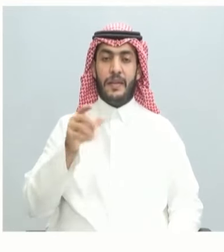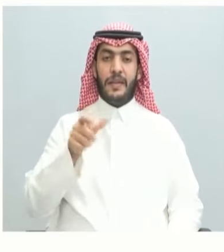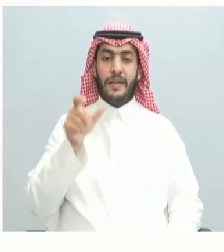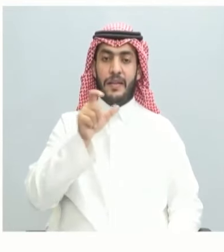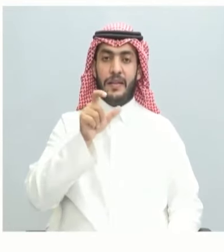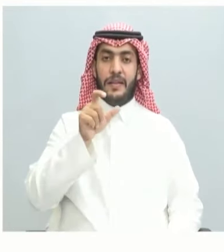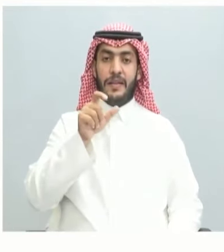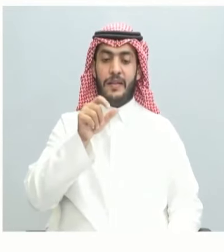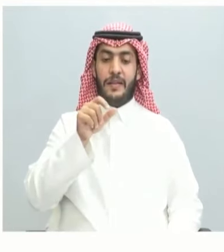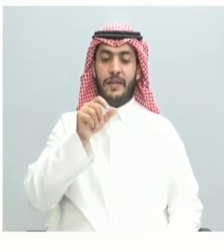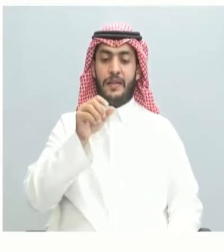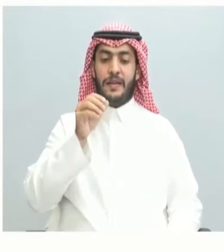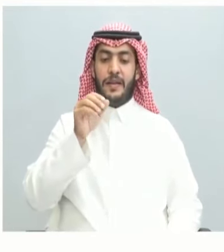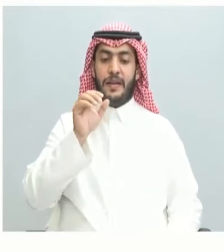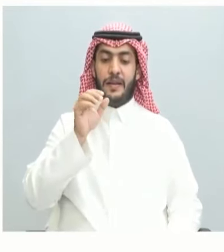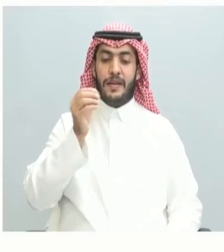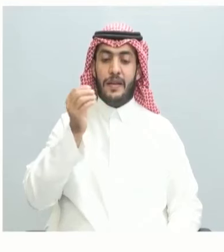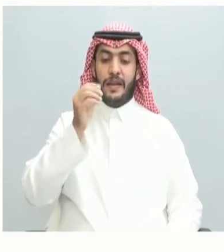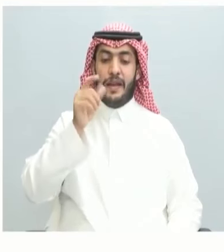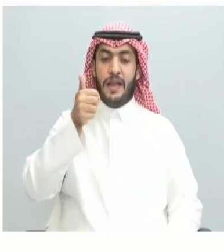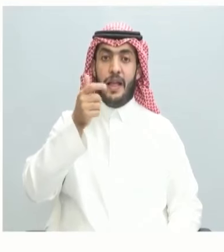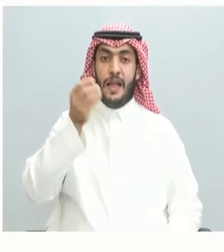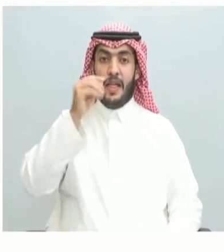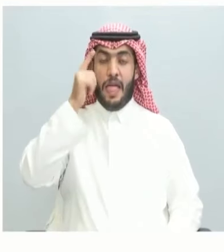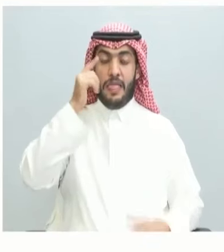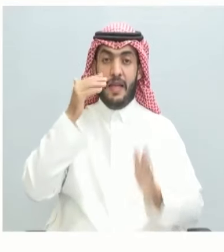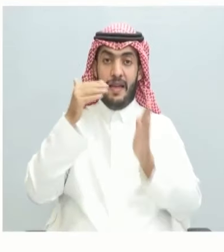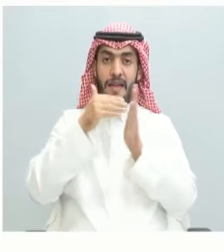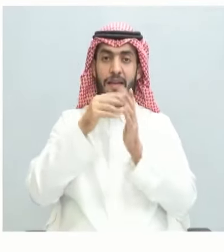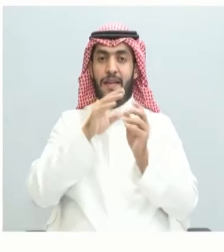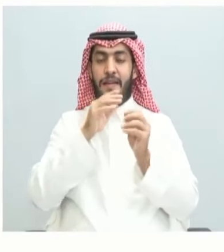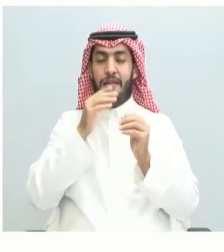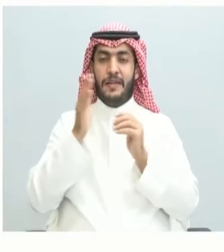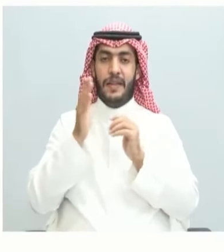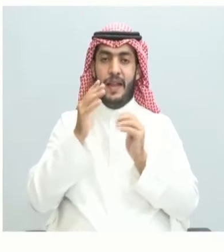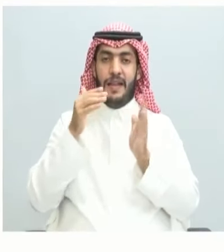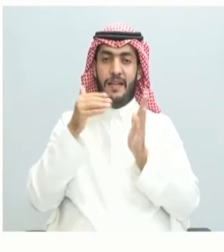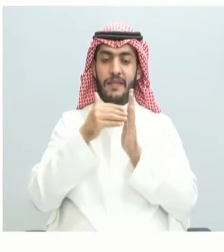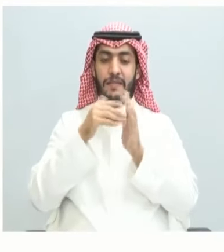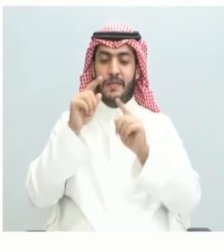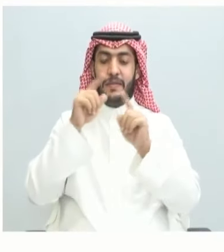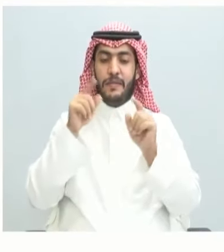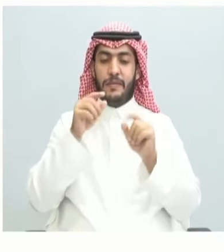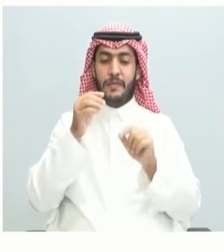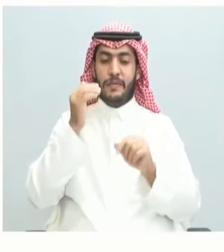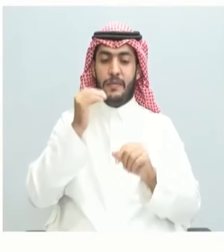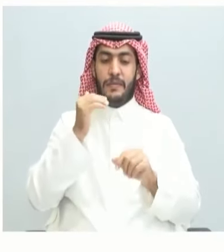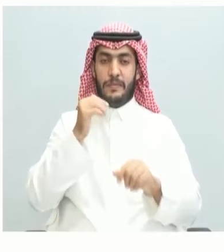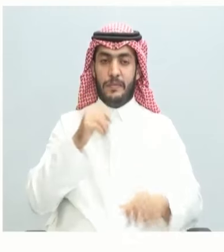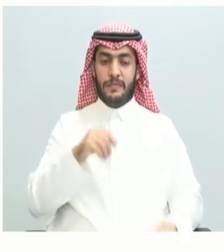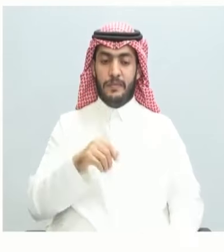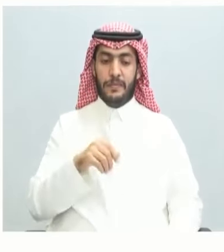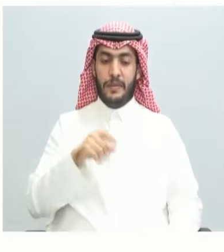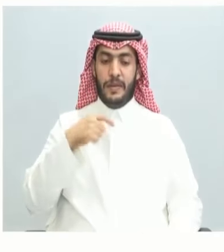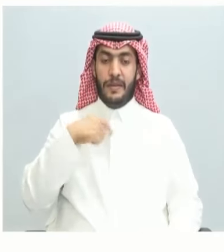بالارتداد وهي ارتد اذا كنت عند الحافه ونقوم بتركيبها ايضا في المقطع البرمجي